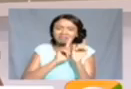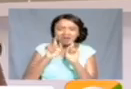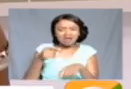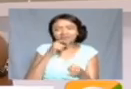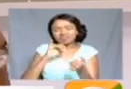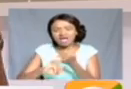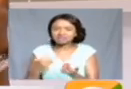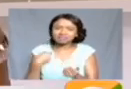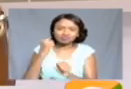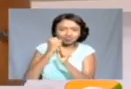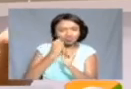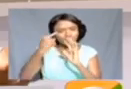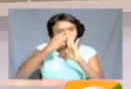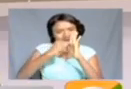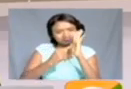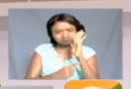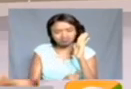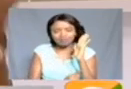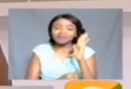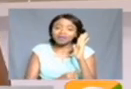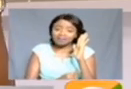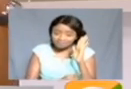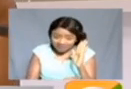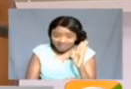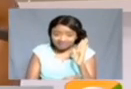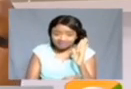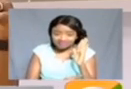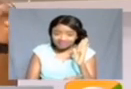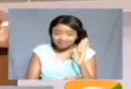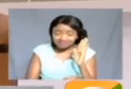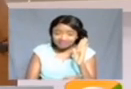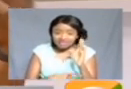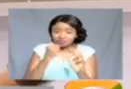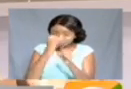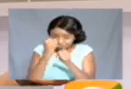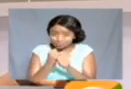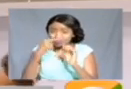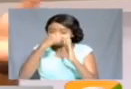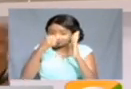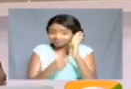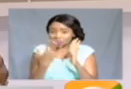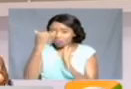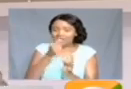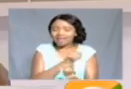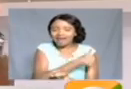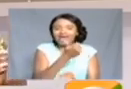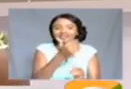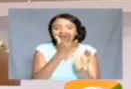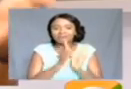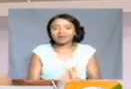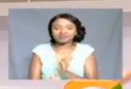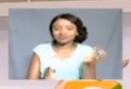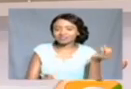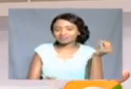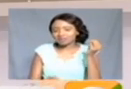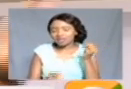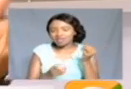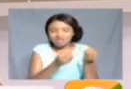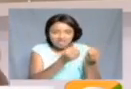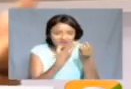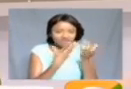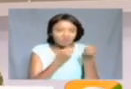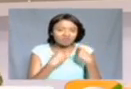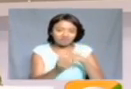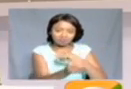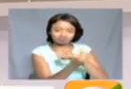hivi. Sasa anaweza kuanza kufanya vitu lakini kwa sababu kuna mtu ameanza kumshauri kutaka kunogesha mapenzi yako na ndoa yako, jaribu ule mume umfanyie hivi, huyo